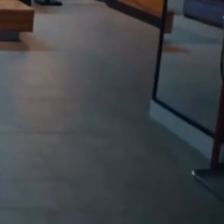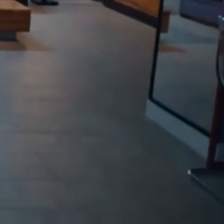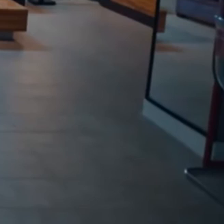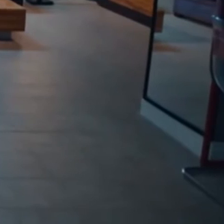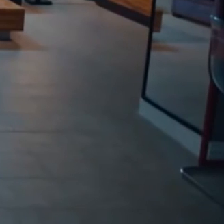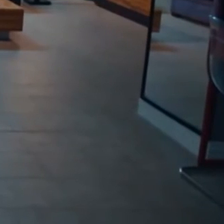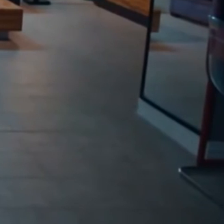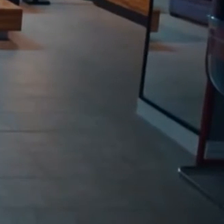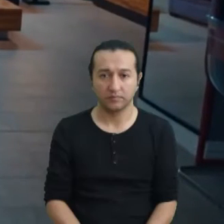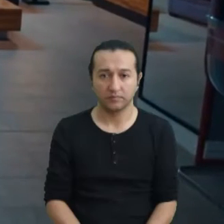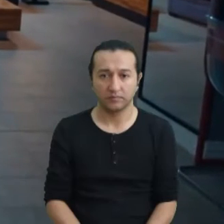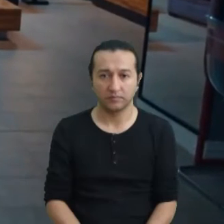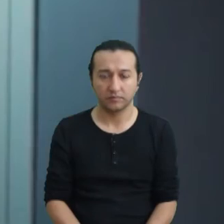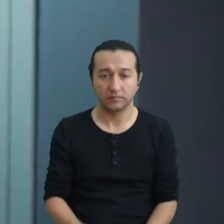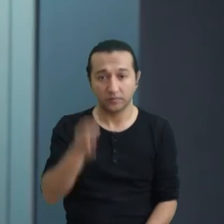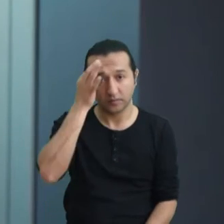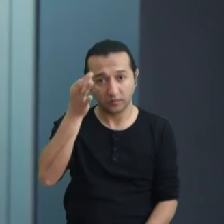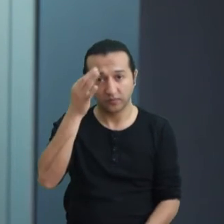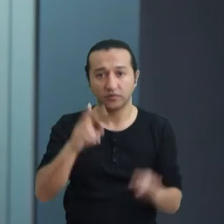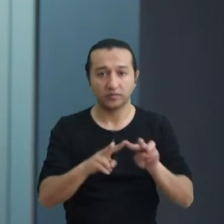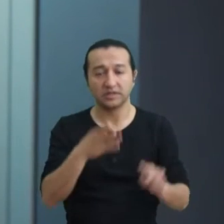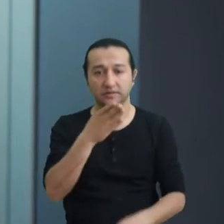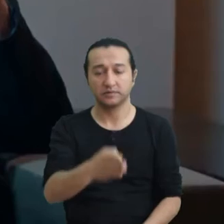yüzük var. Martin girdi. Profesör Martin.